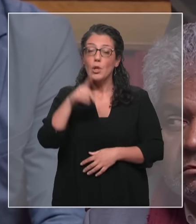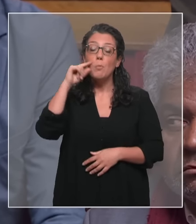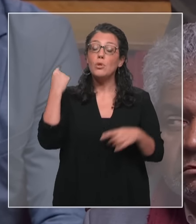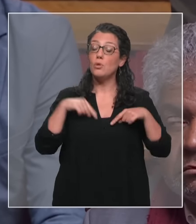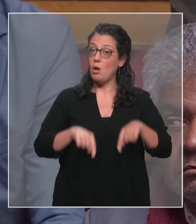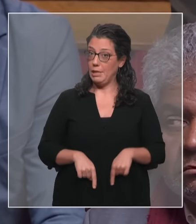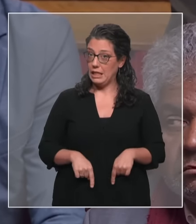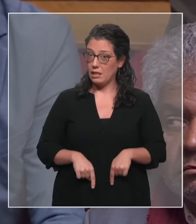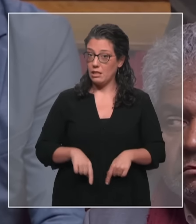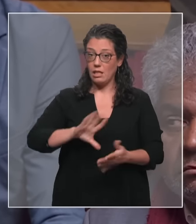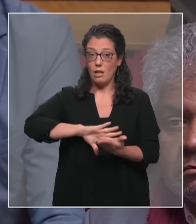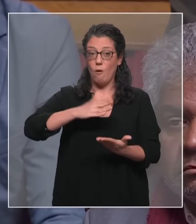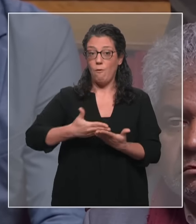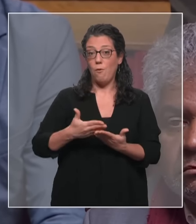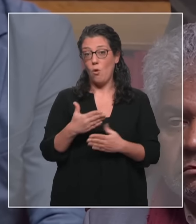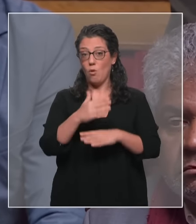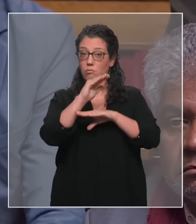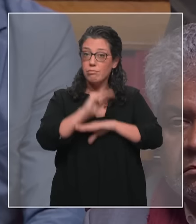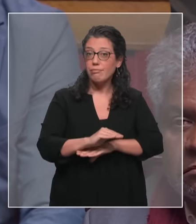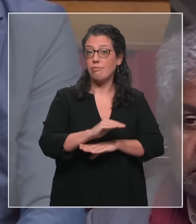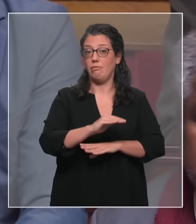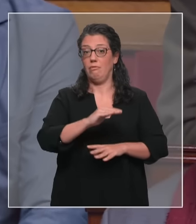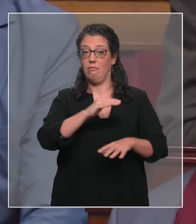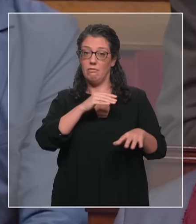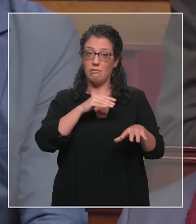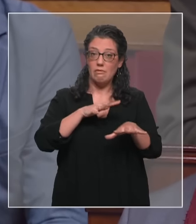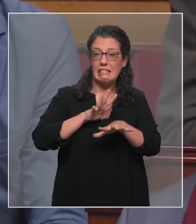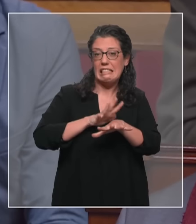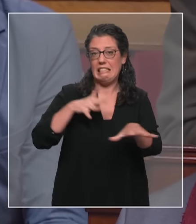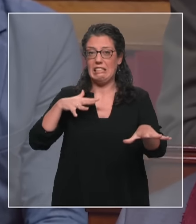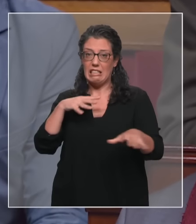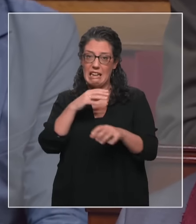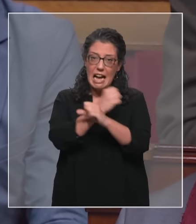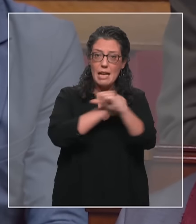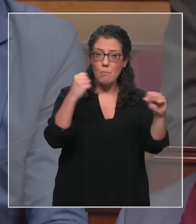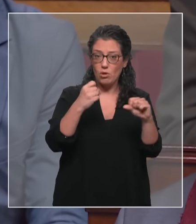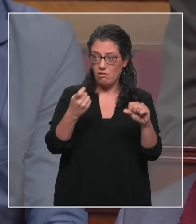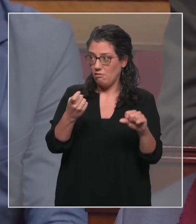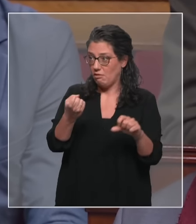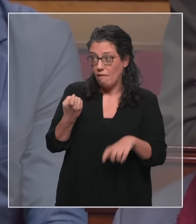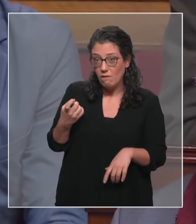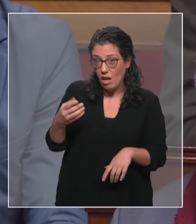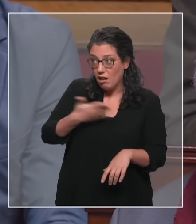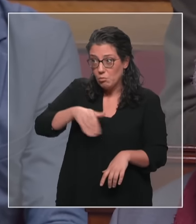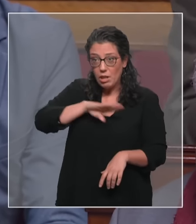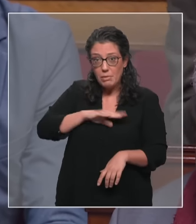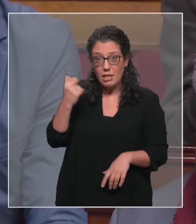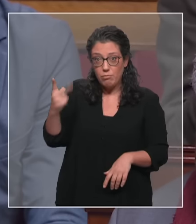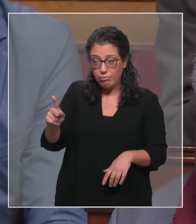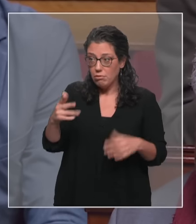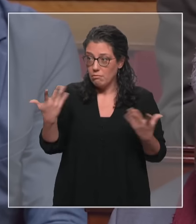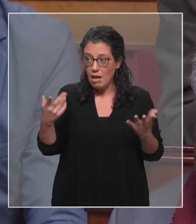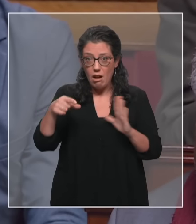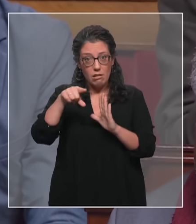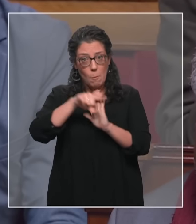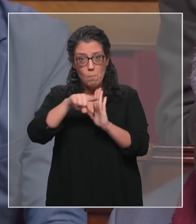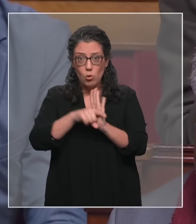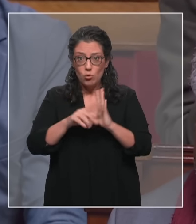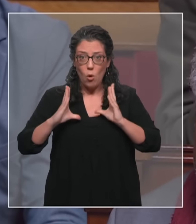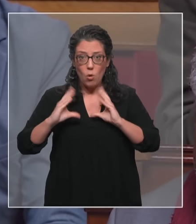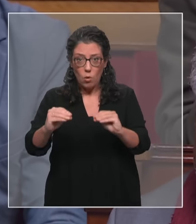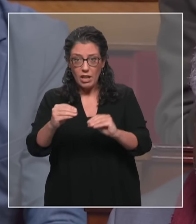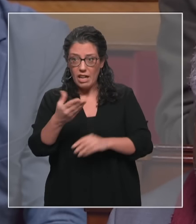fonds de garantie émeute relevant de votre responsabilité, quelles mesures concrètes envisagez-vous face à ce risque